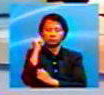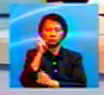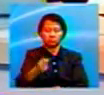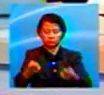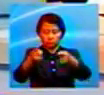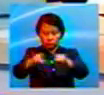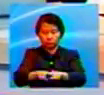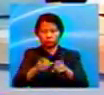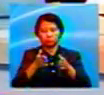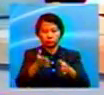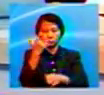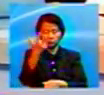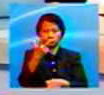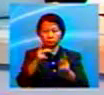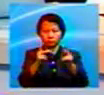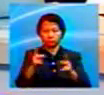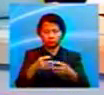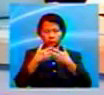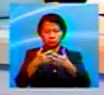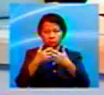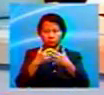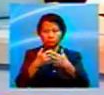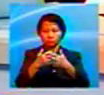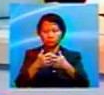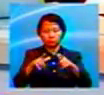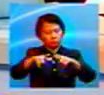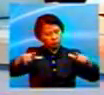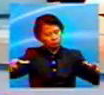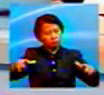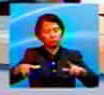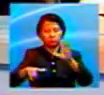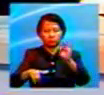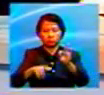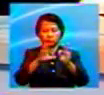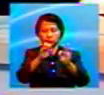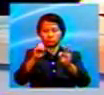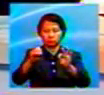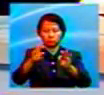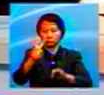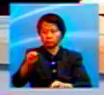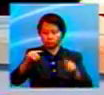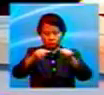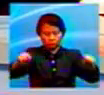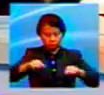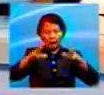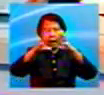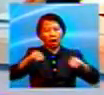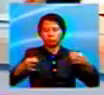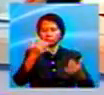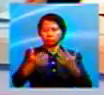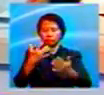Dalam kejadian di Jalan 3, kawasan perusahaan itu, stor berkeluasan 900 meter persegi tersebut hangus